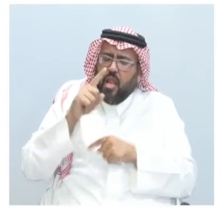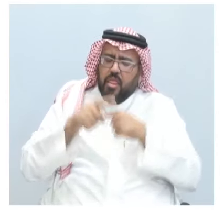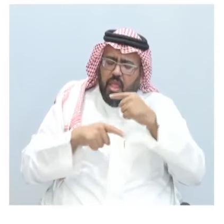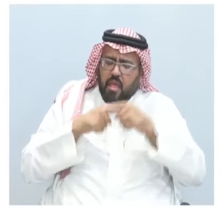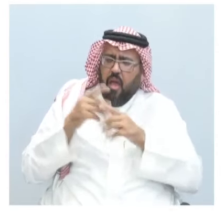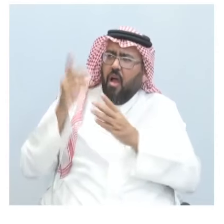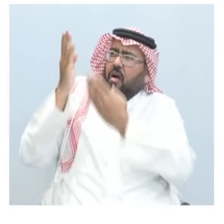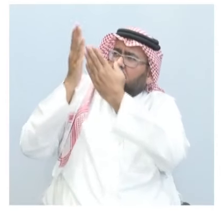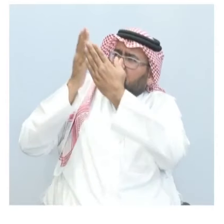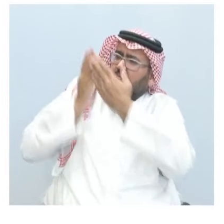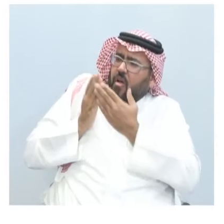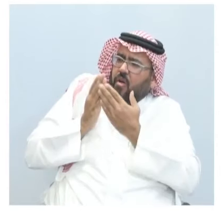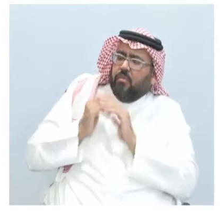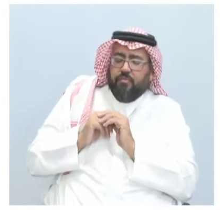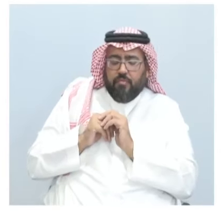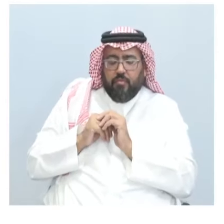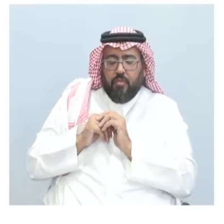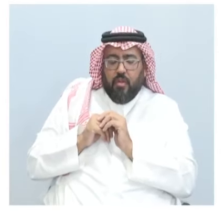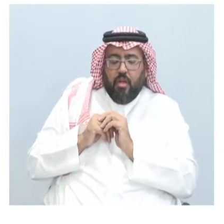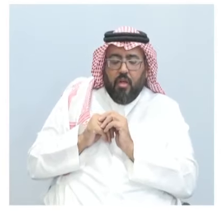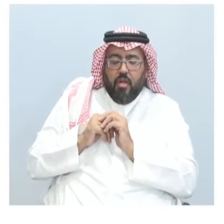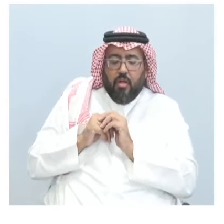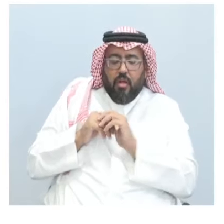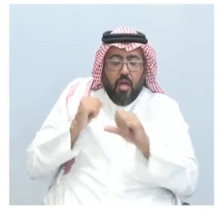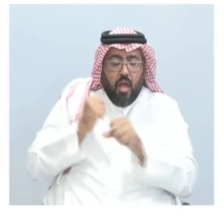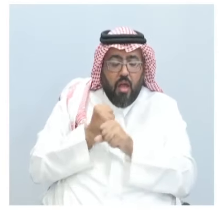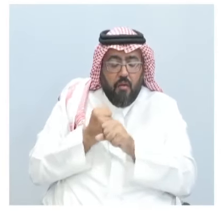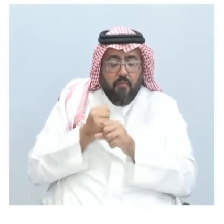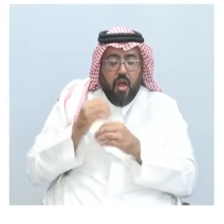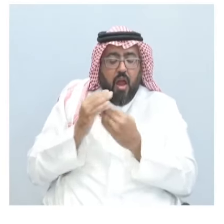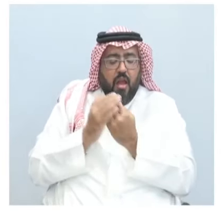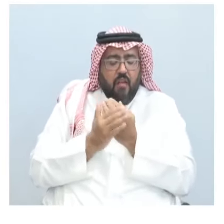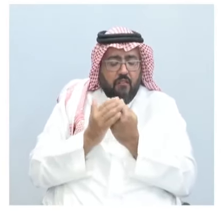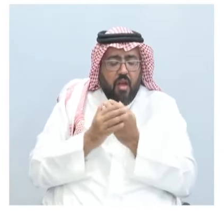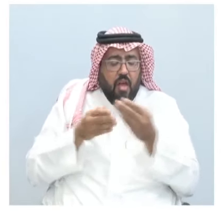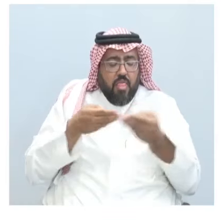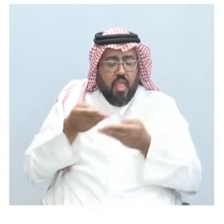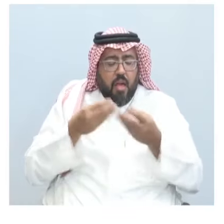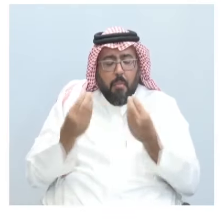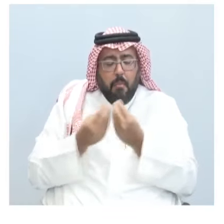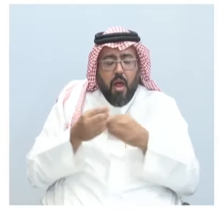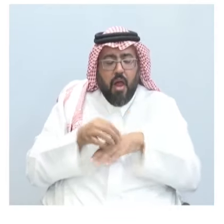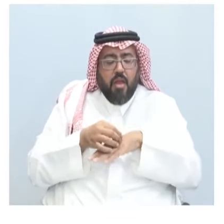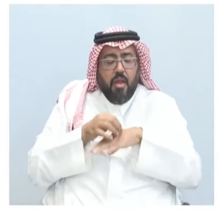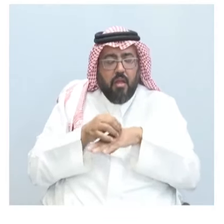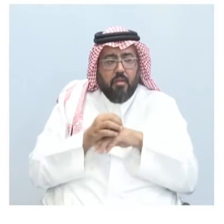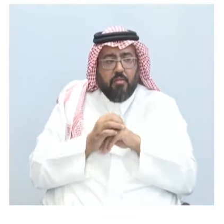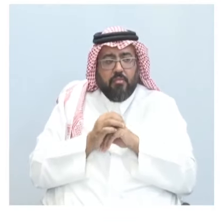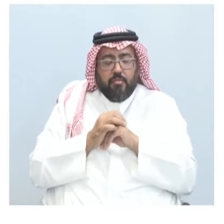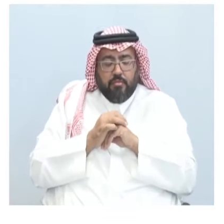معي بالنصر والتاييد ايضا استعمل الرفق في التعامل مع الناس